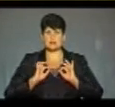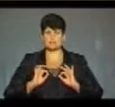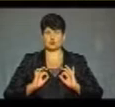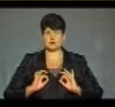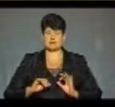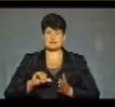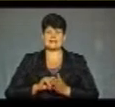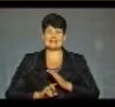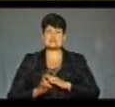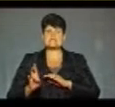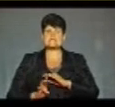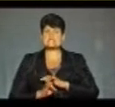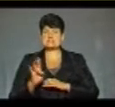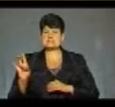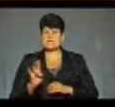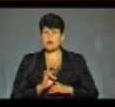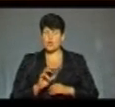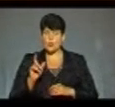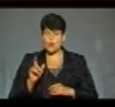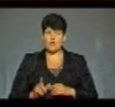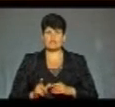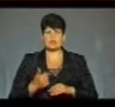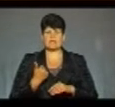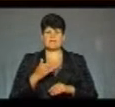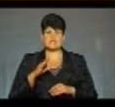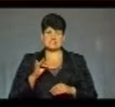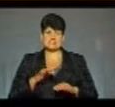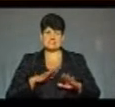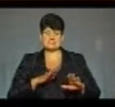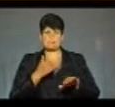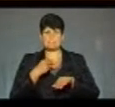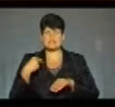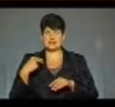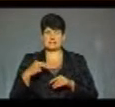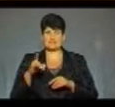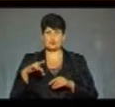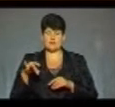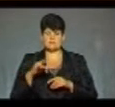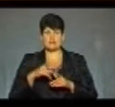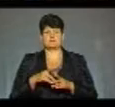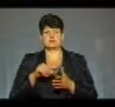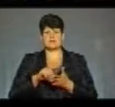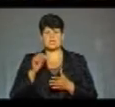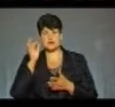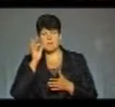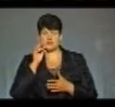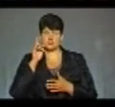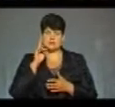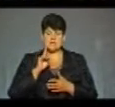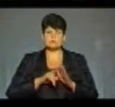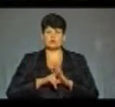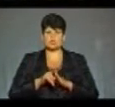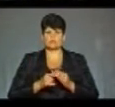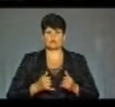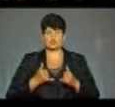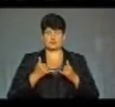предстоятелі церков. Також віце-президент Європейського парламенту, представники Німеччини та Ізраїлю. Спочатку вшанували загиблих на